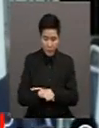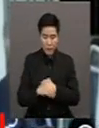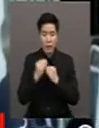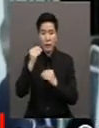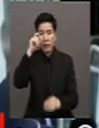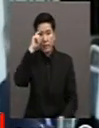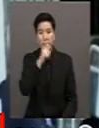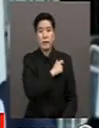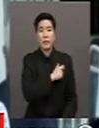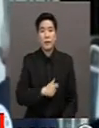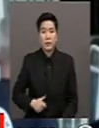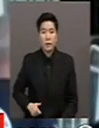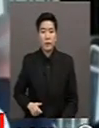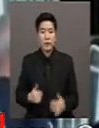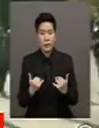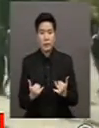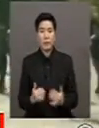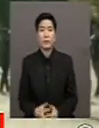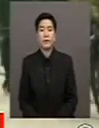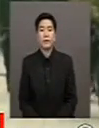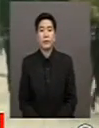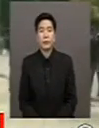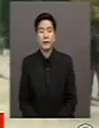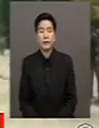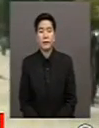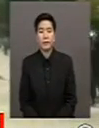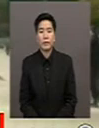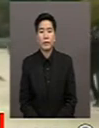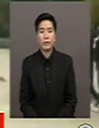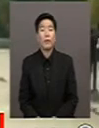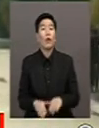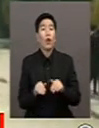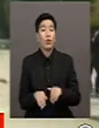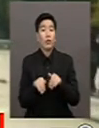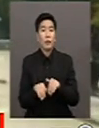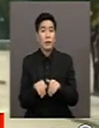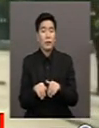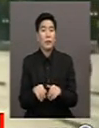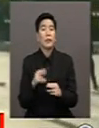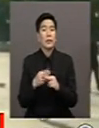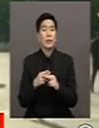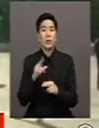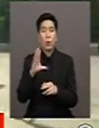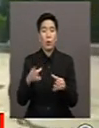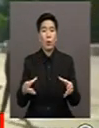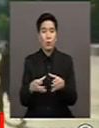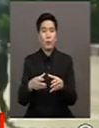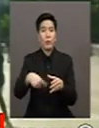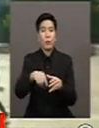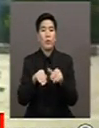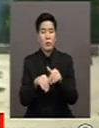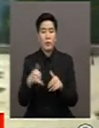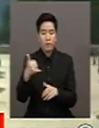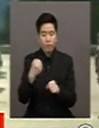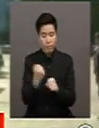จ้าอยู่หัวในการนี้ครับ ส่วนออสเตรเลียนะครับของอังเก้ออสเตโกกรูนะครับเดินทาง